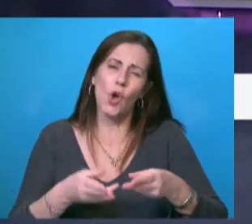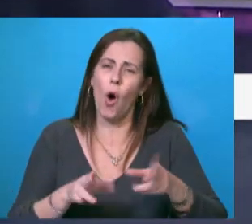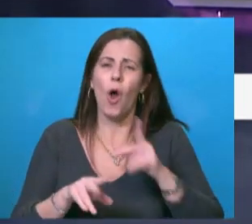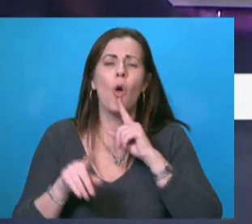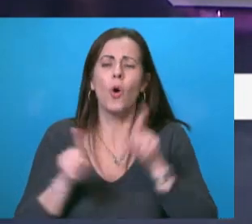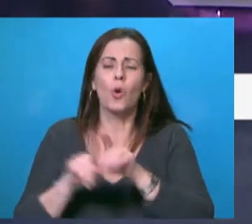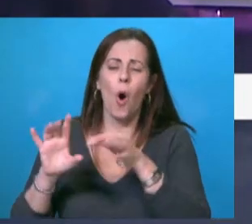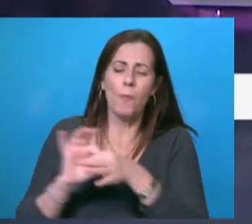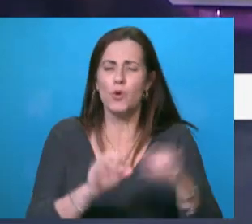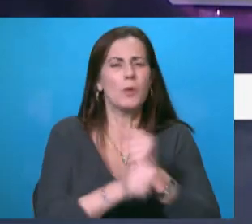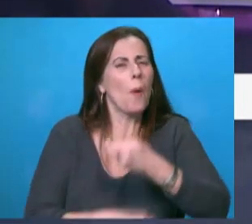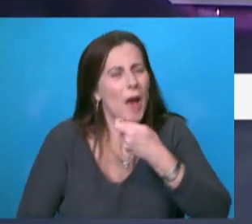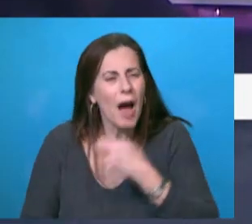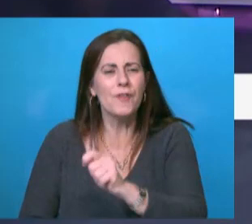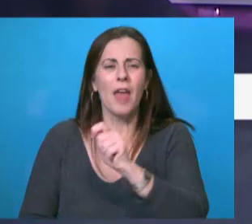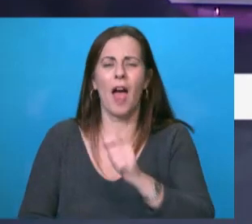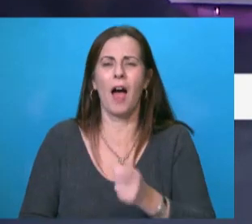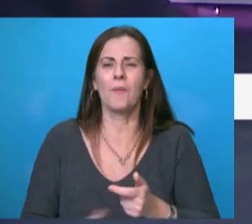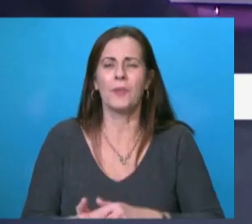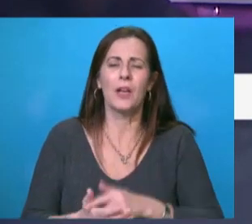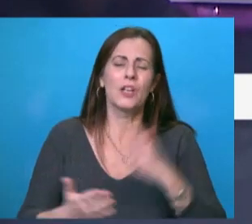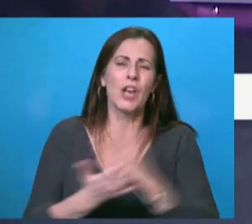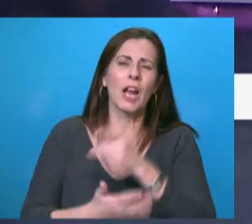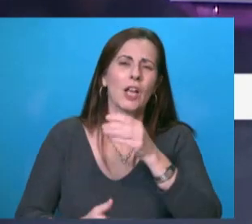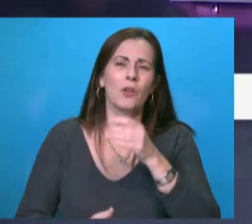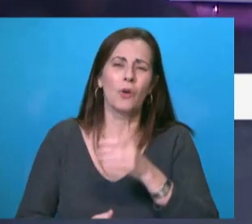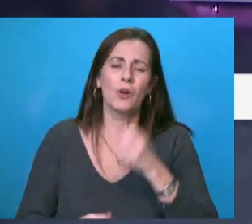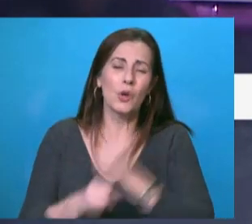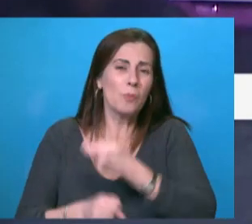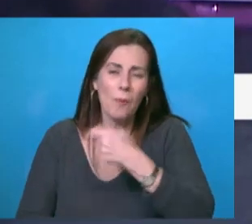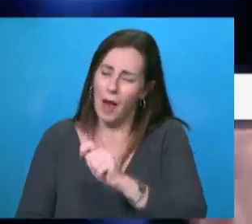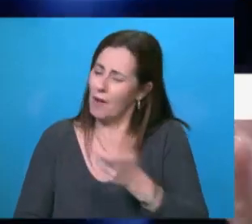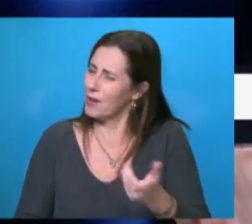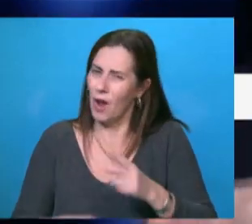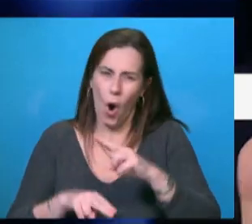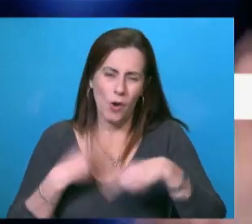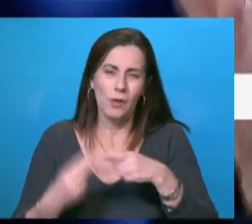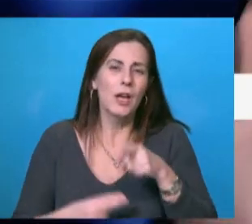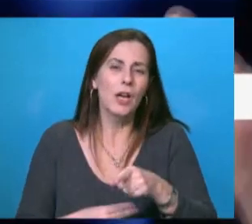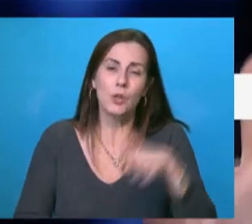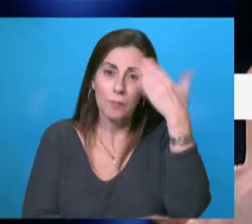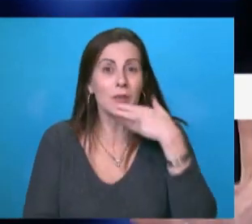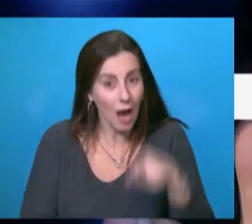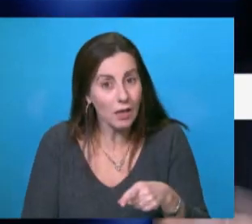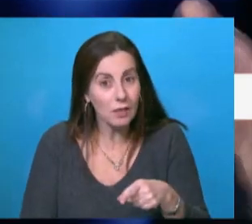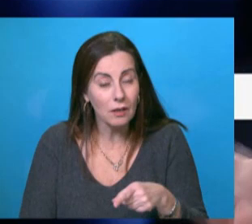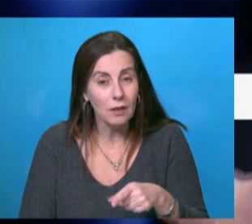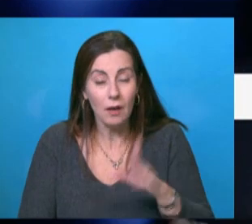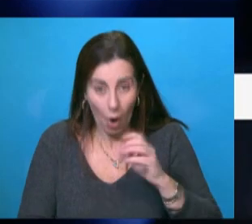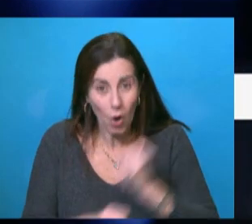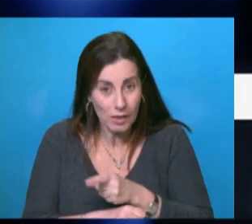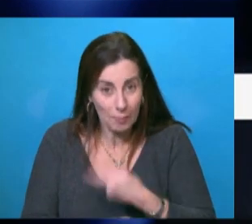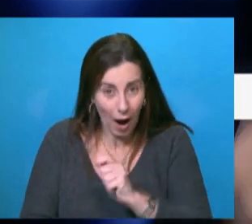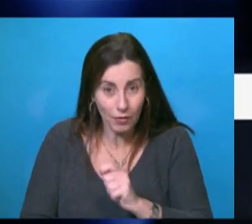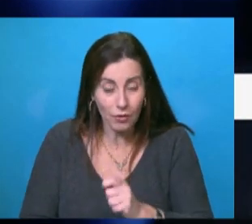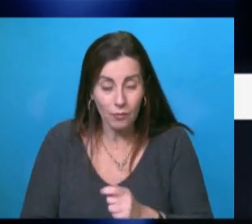רדיפה, סימון קורמנות, תפירת תיקים. יש במדינת ישראל מתפרה גדולה. ראש המתפרה